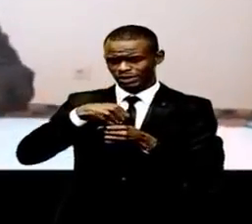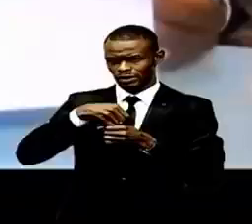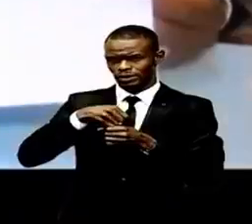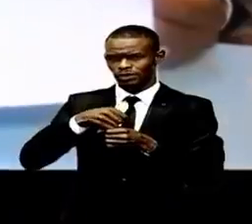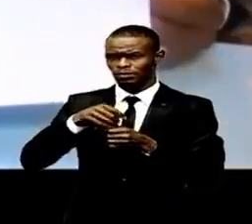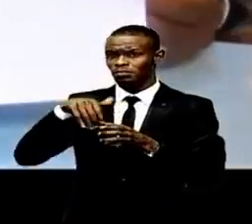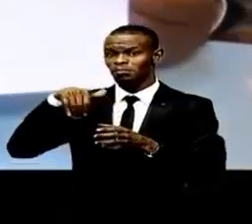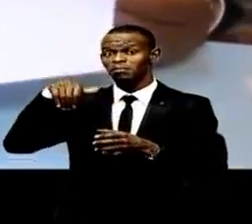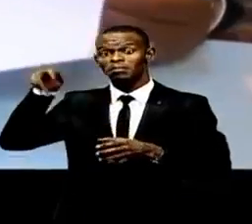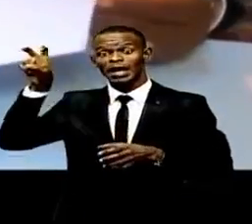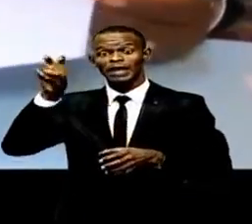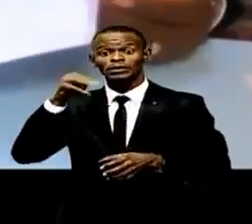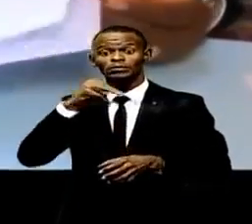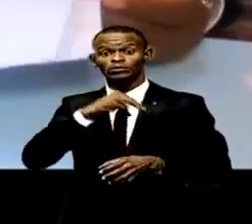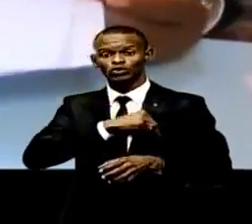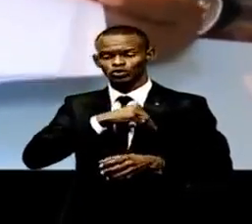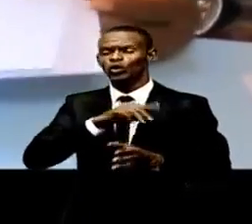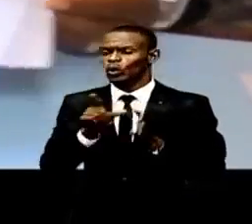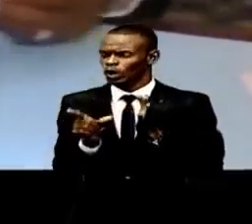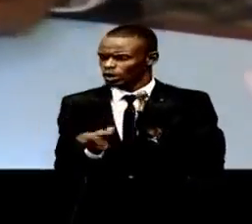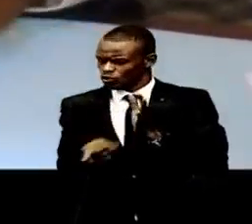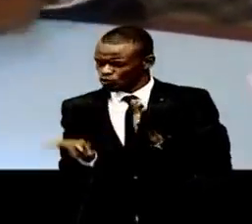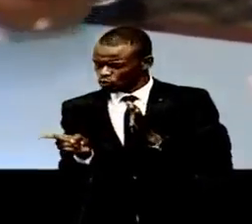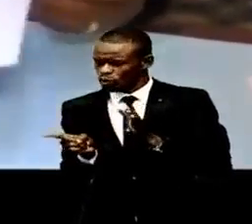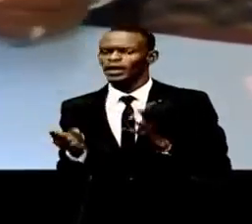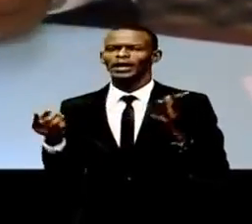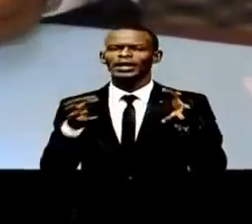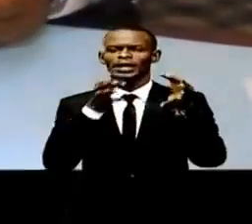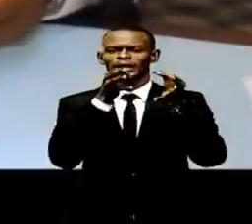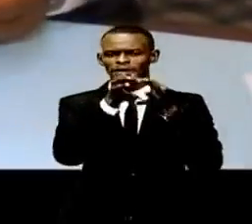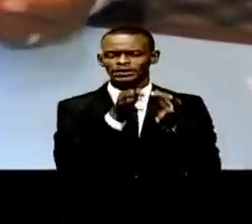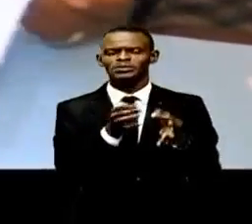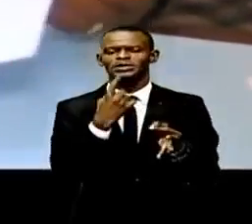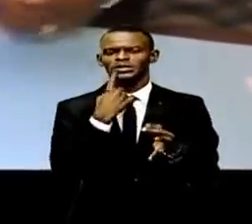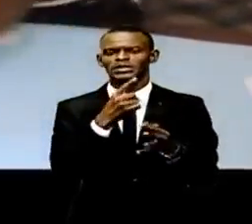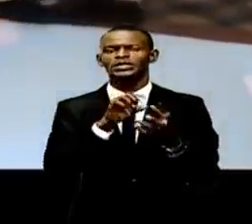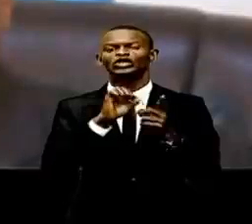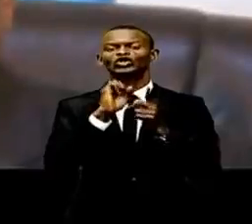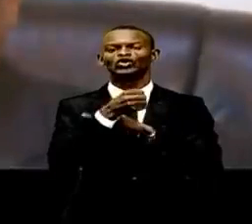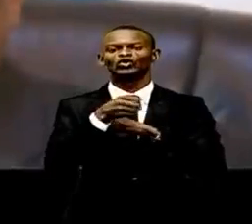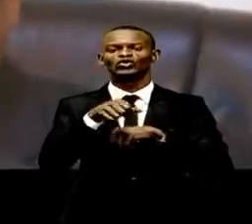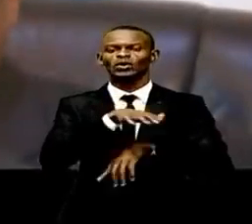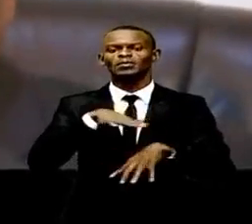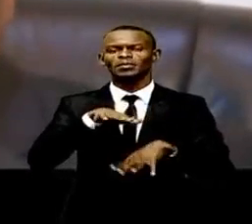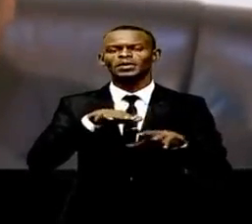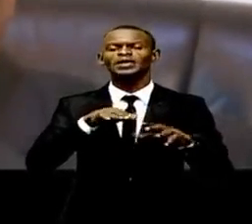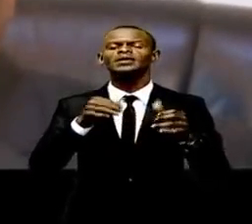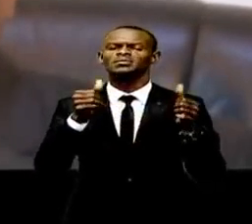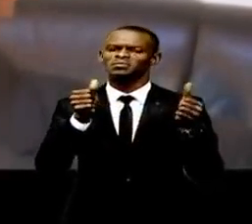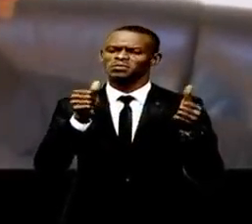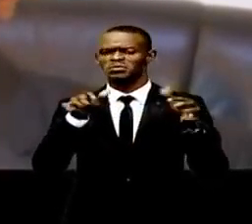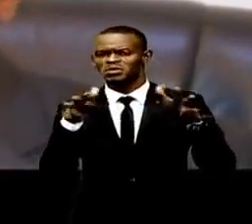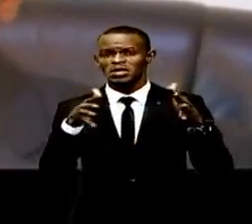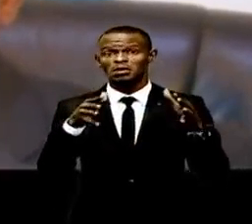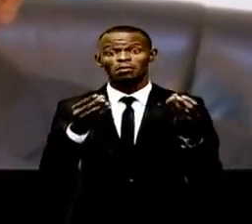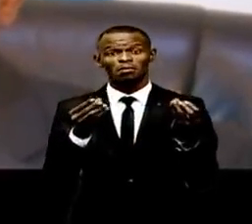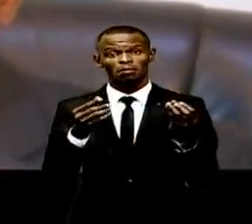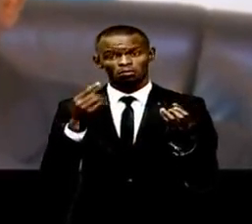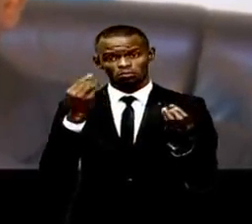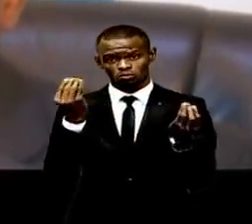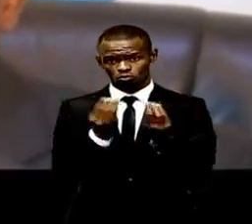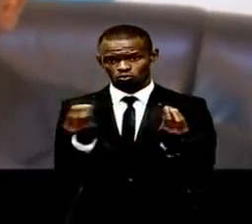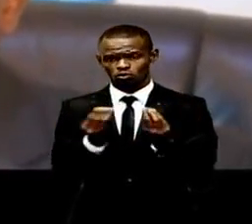dominé par la poursuite des opérations militaires ordonnées par le commandant suprême des forces armées de la République démocratique du